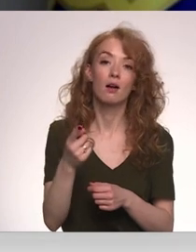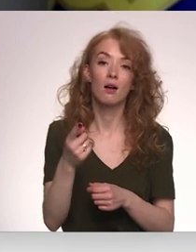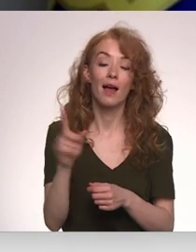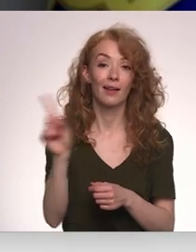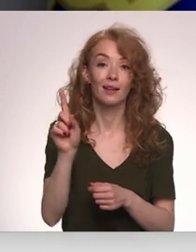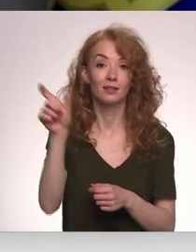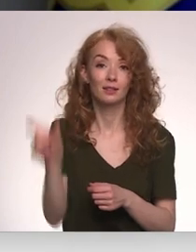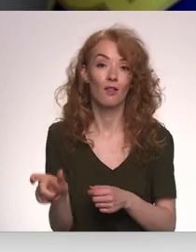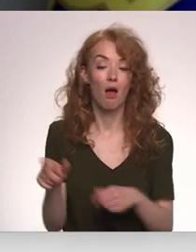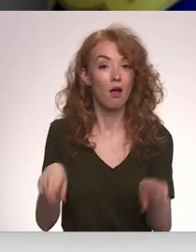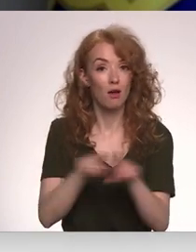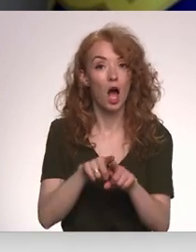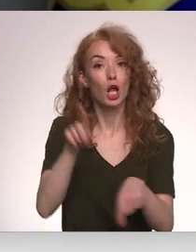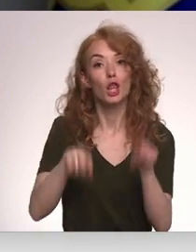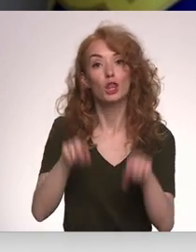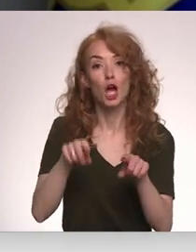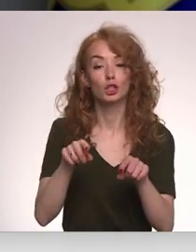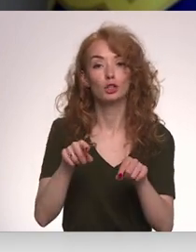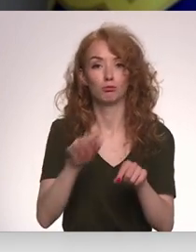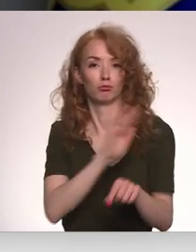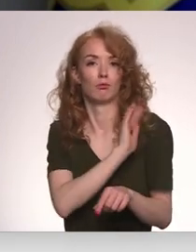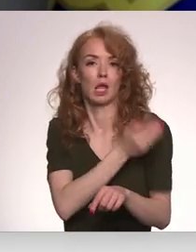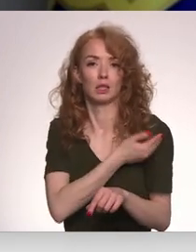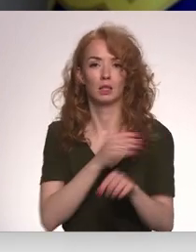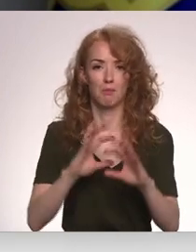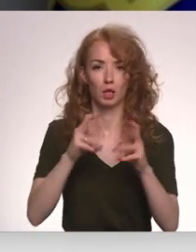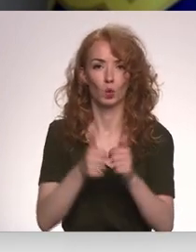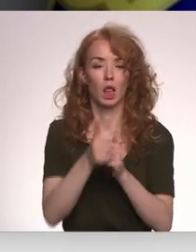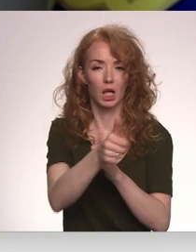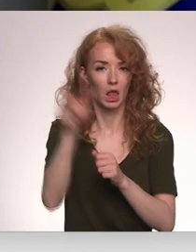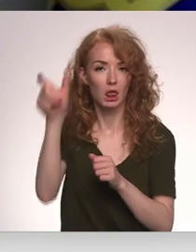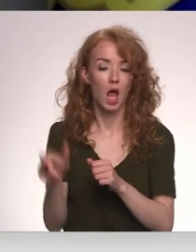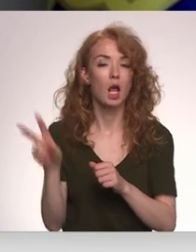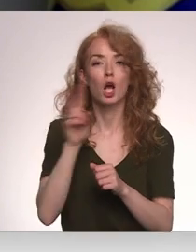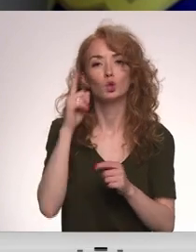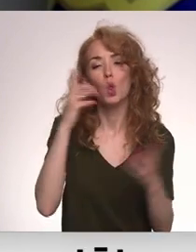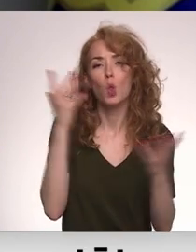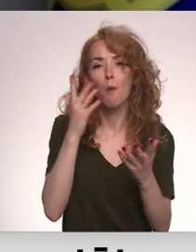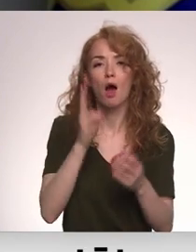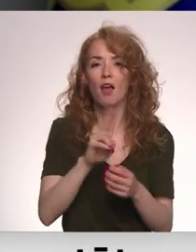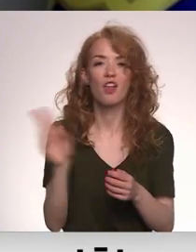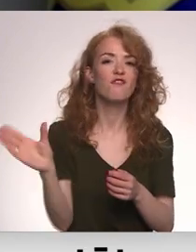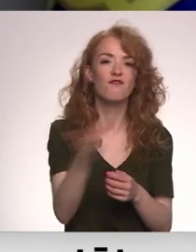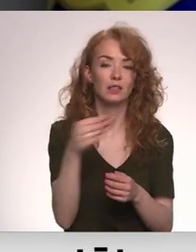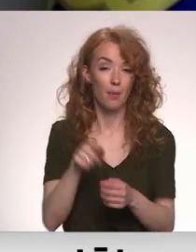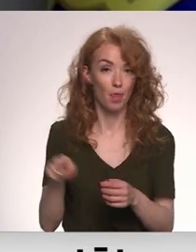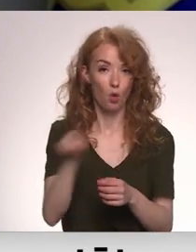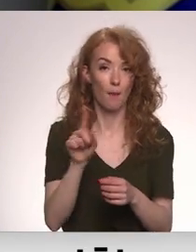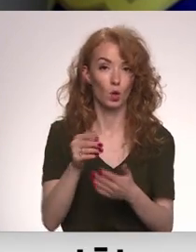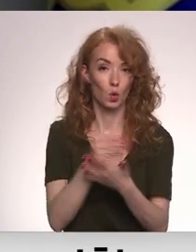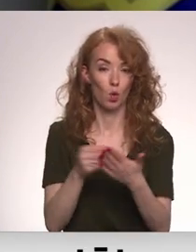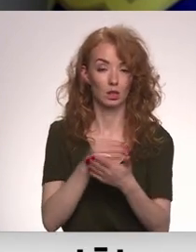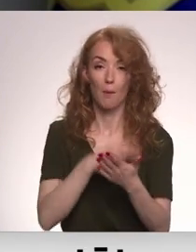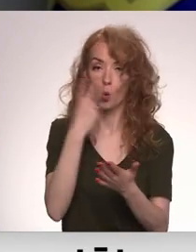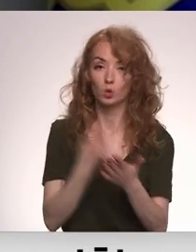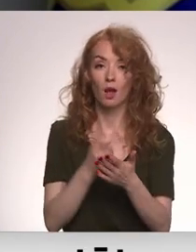Ir cilvēki, un ir arī no dažiem stiprajiem šīs pasaules cilvēkiem, kas domā, ka ne visām tautām ir nozīme, kuri uzskata, ka